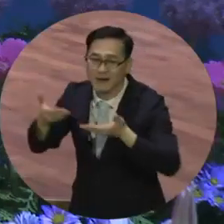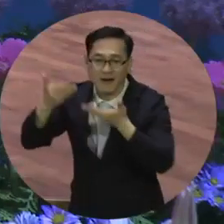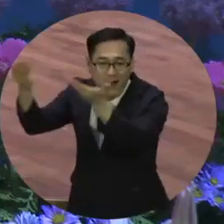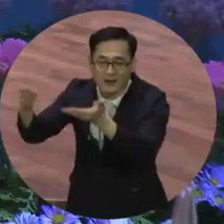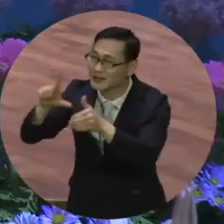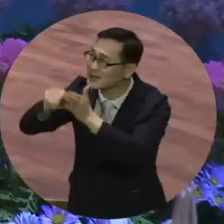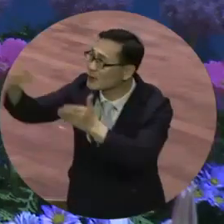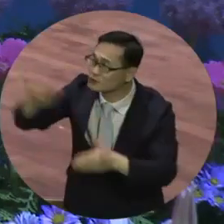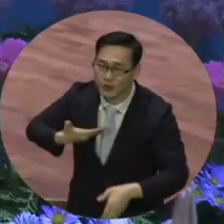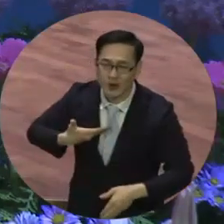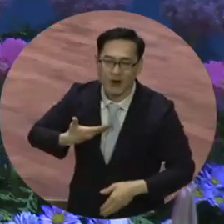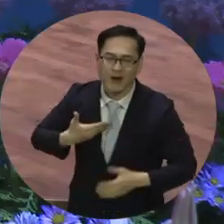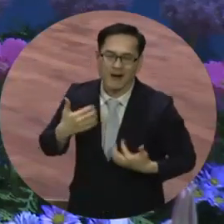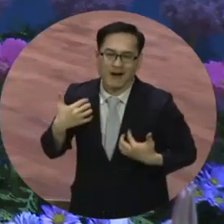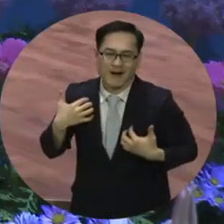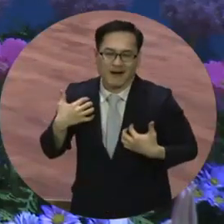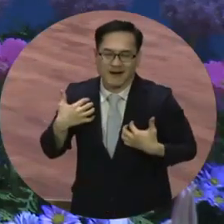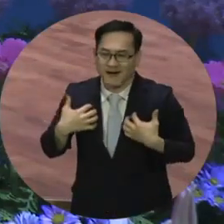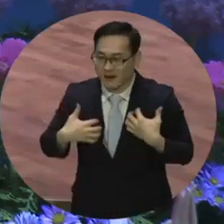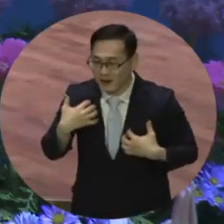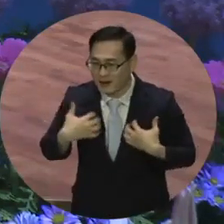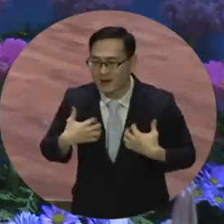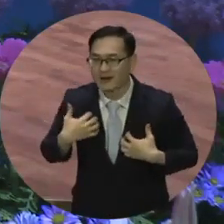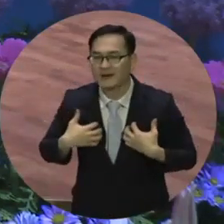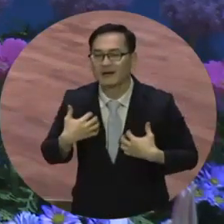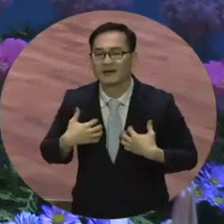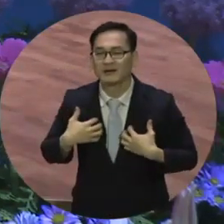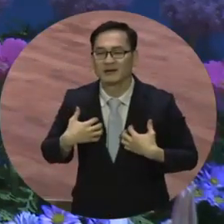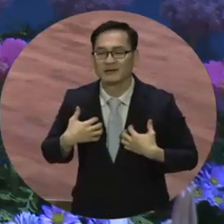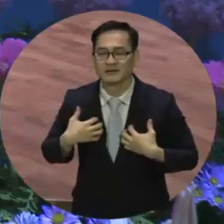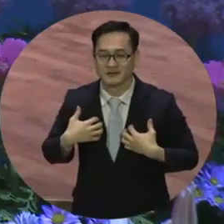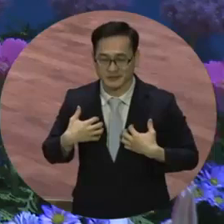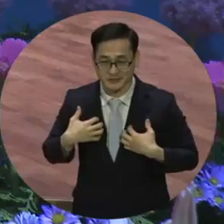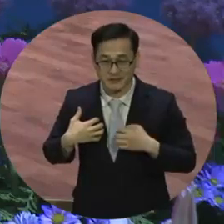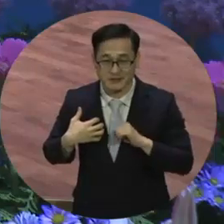주십니까? 영적인 삶 다릅니다.